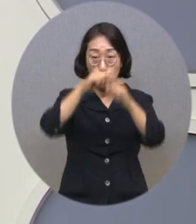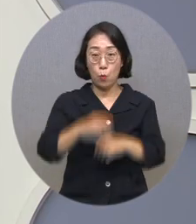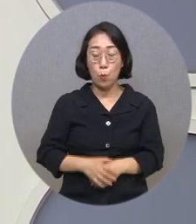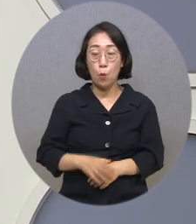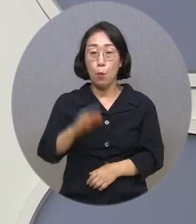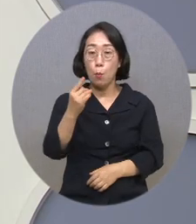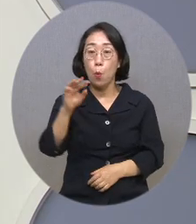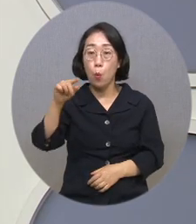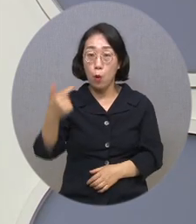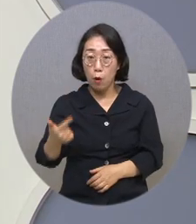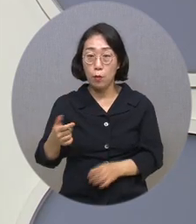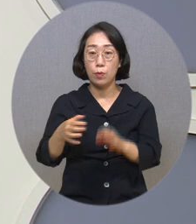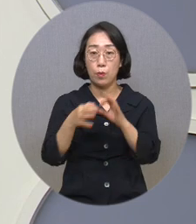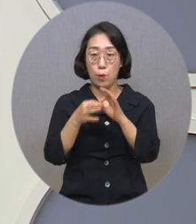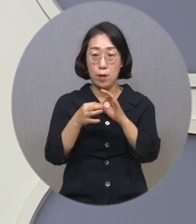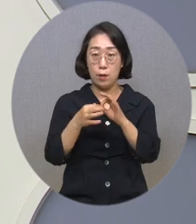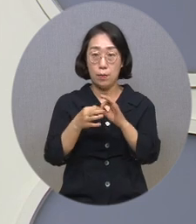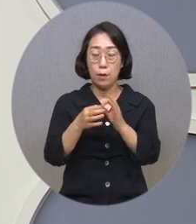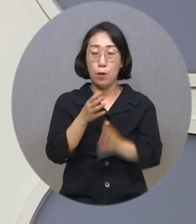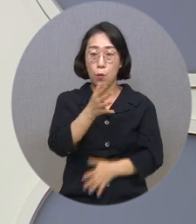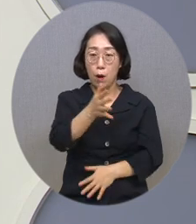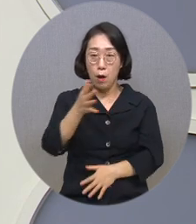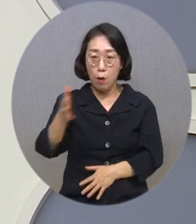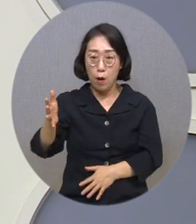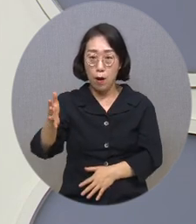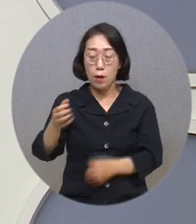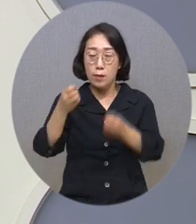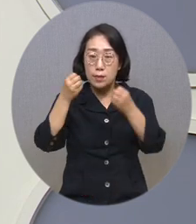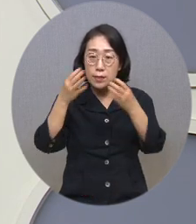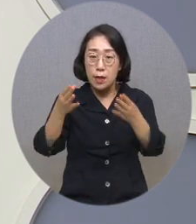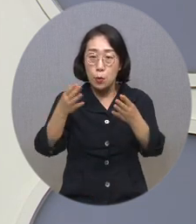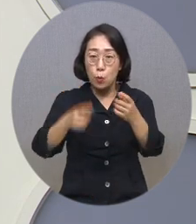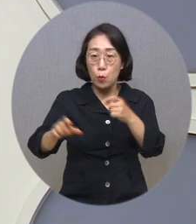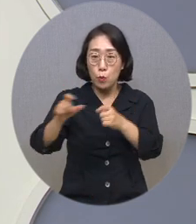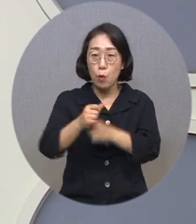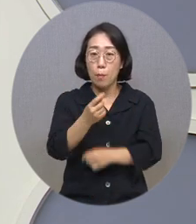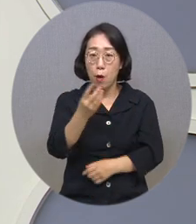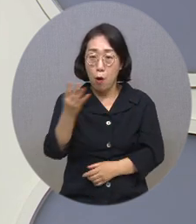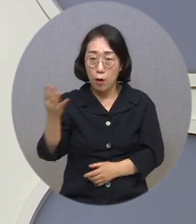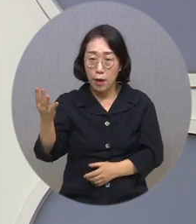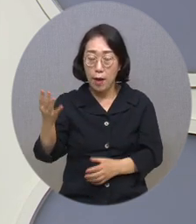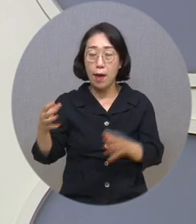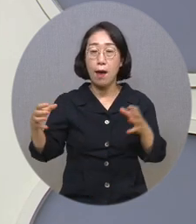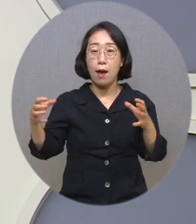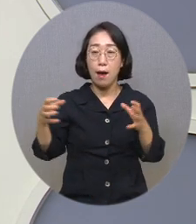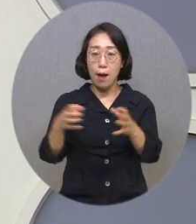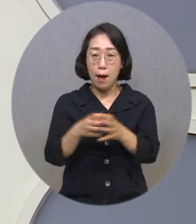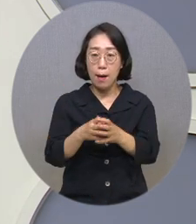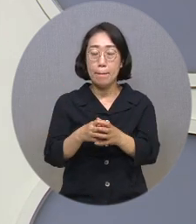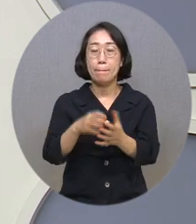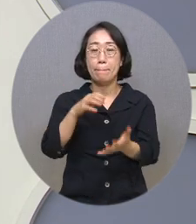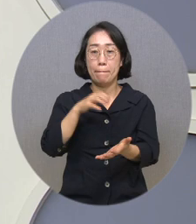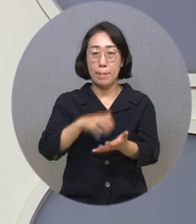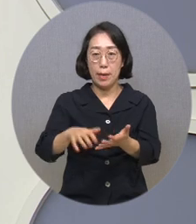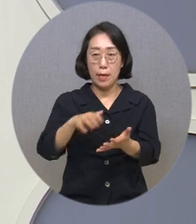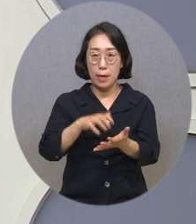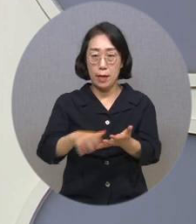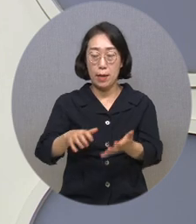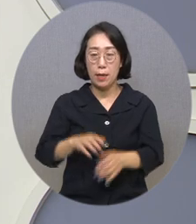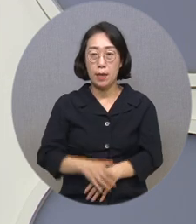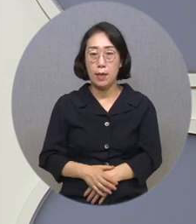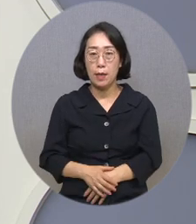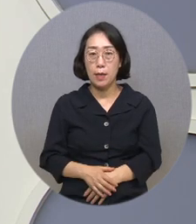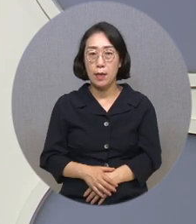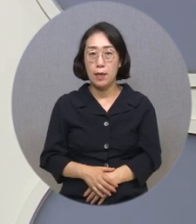이렇게 해서 예. 지금 이번에 이제 신설학과가 있고 두 개 과가 폐과가 됐습니다. 그래서 예. 전체적으로는